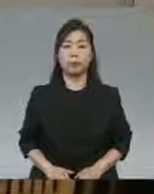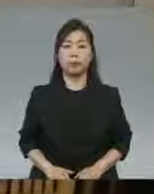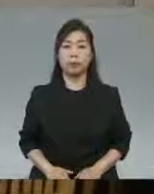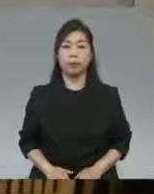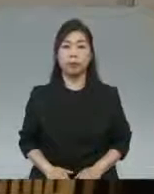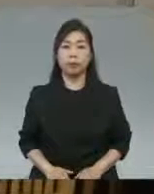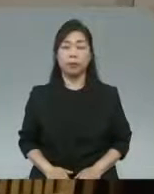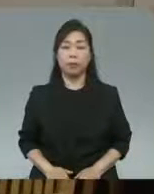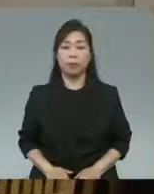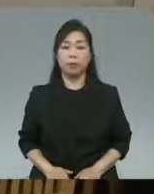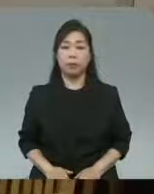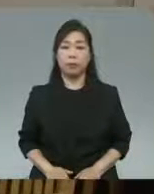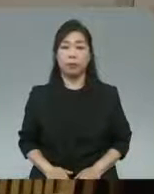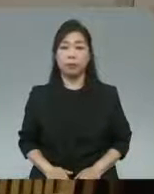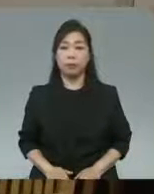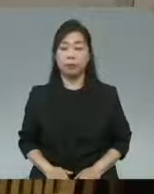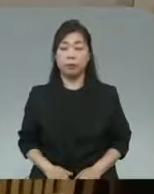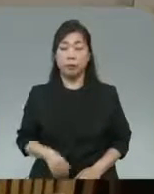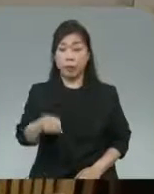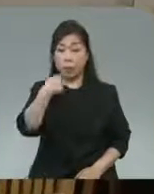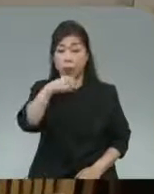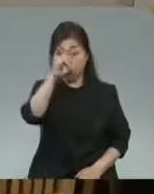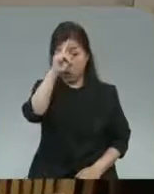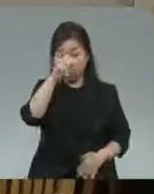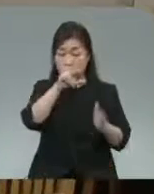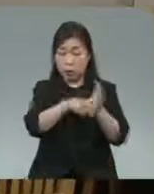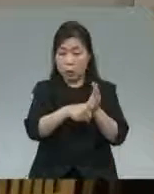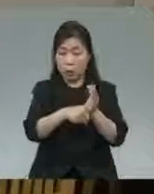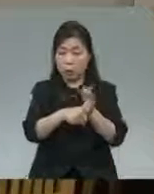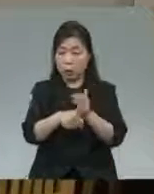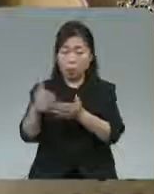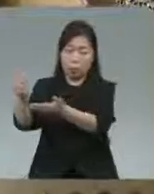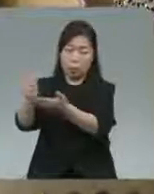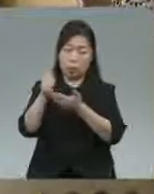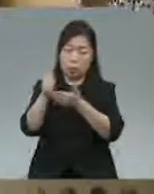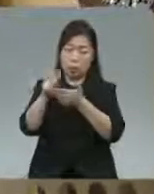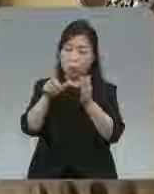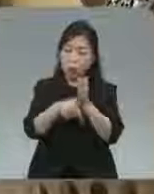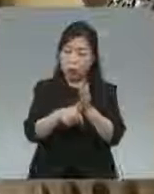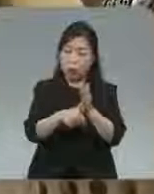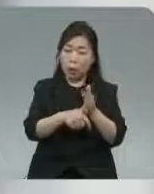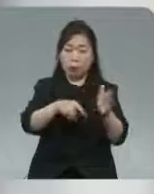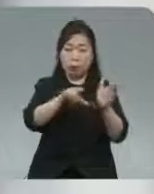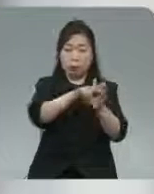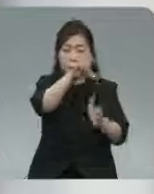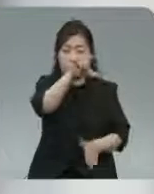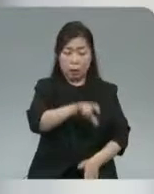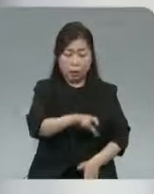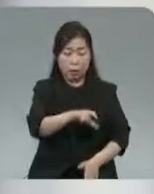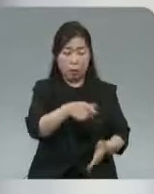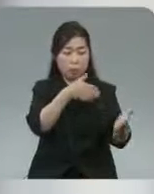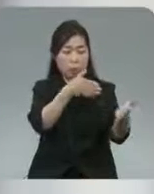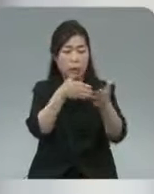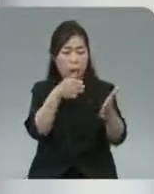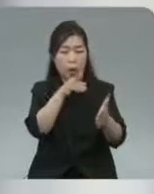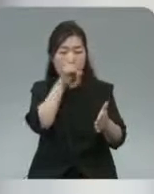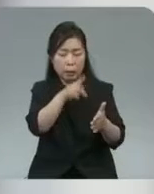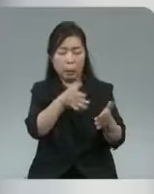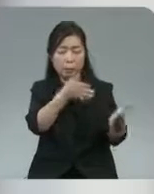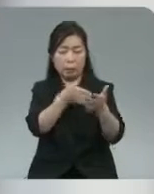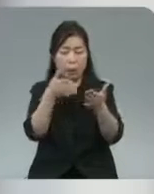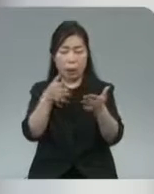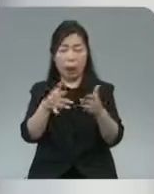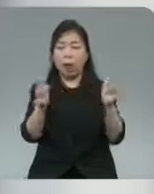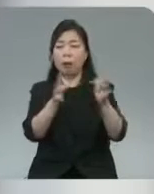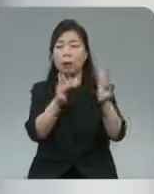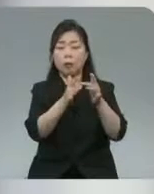nge-rap akibat gangguan layanan internet key corporation yang berlangsung selama lebih dari satu jam pada hari Senin kemarin dilaporkan